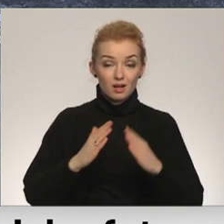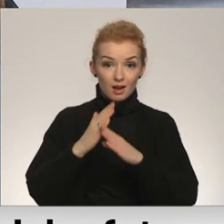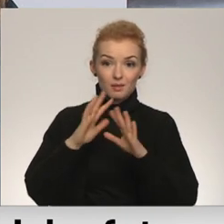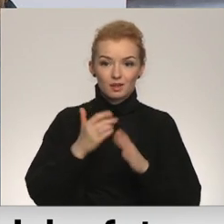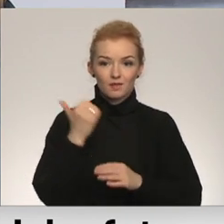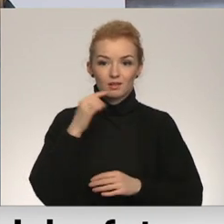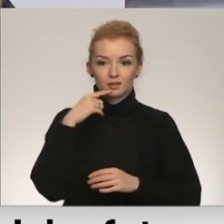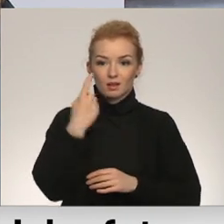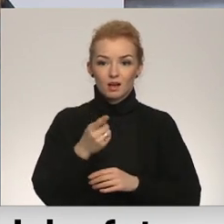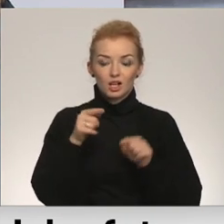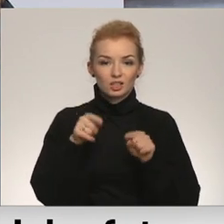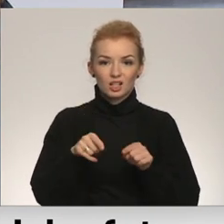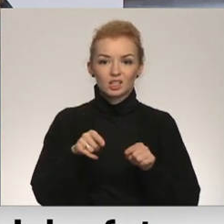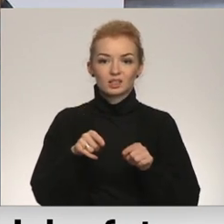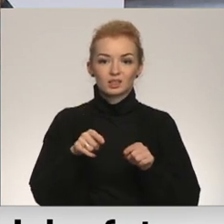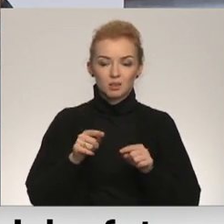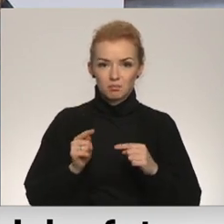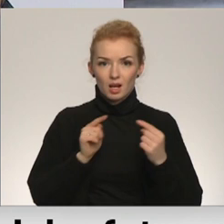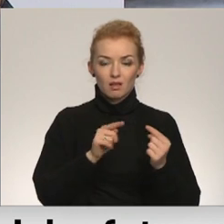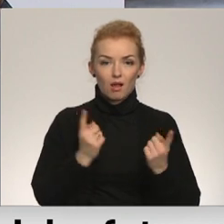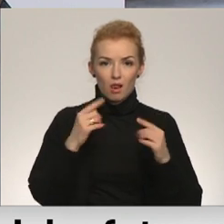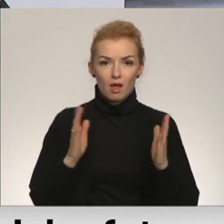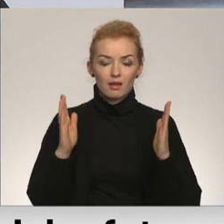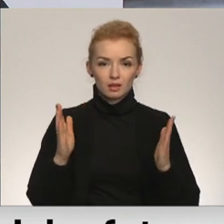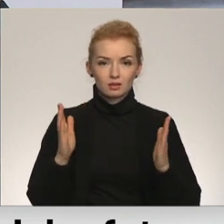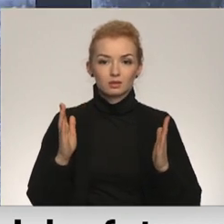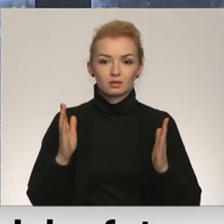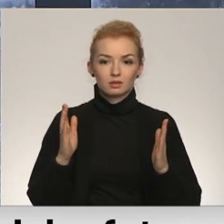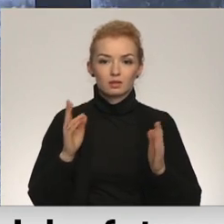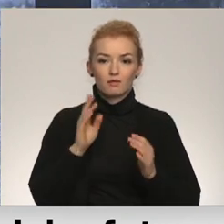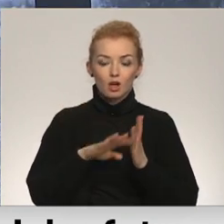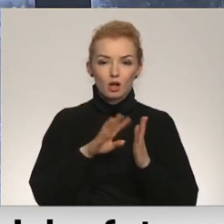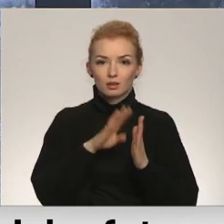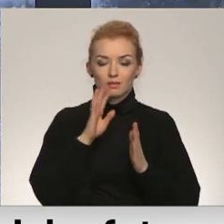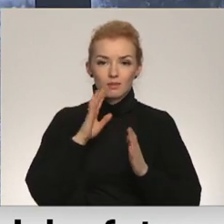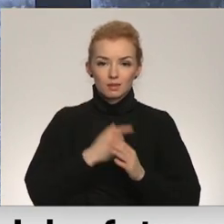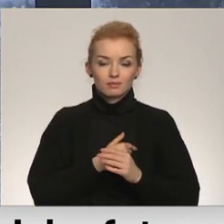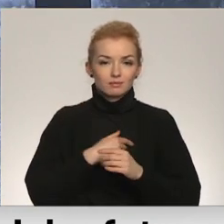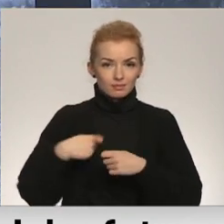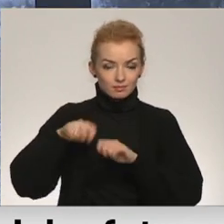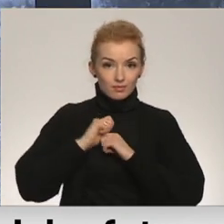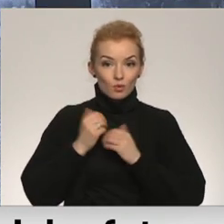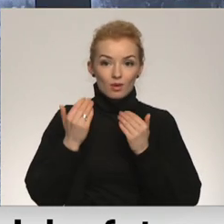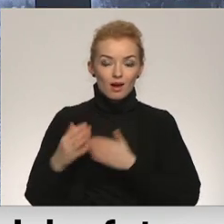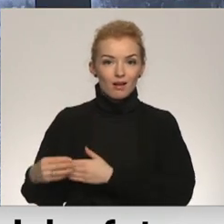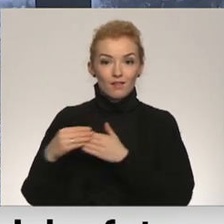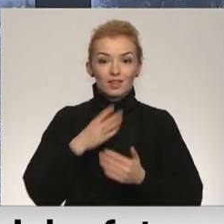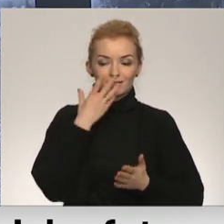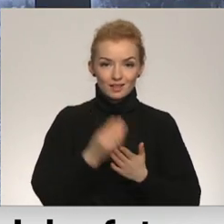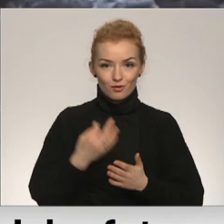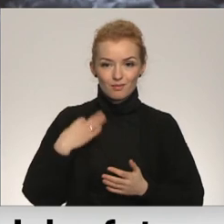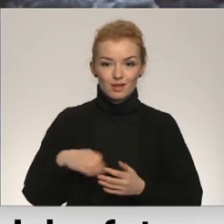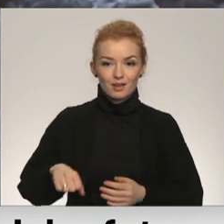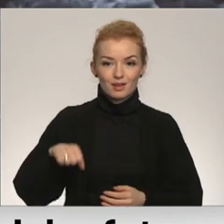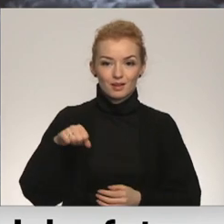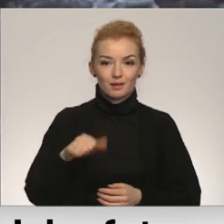viņi saka, ka šis nevardarbīgās pretošanās laiks burtiski iezīsts ar mātes pienu, un tagad viņi atved uz šurp savu meitu. Tas